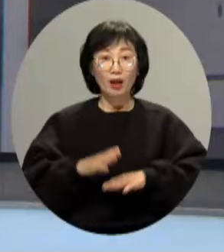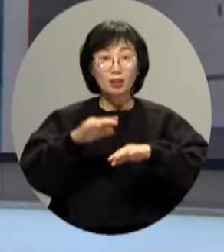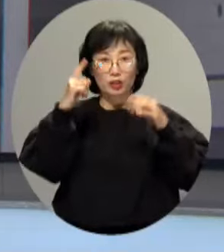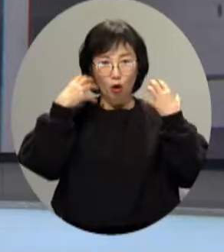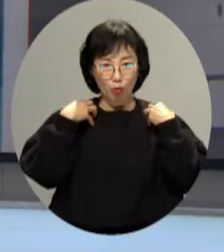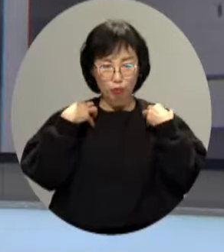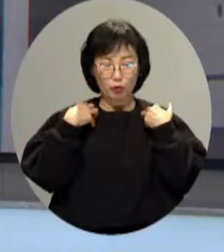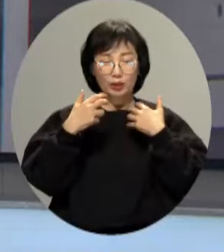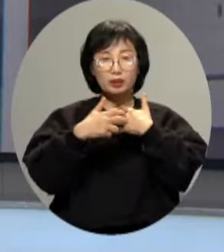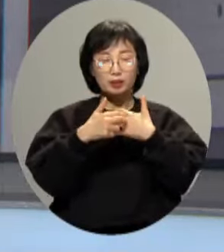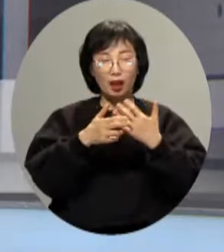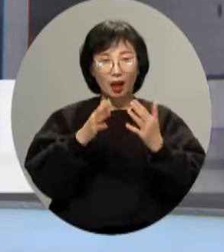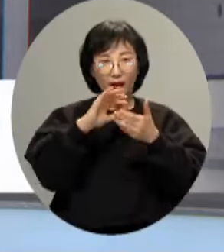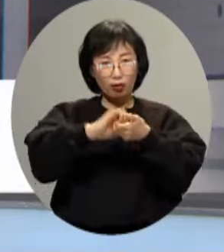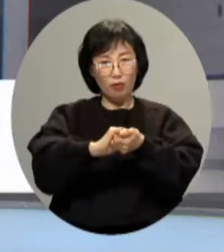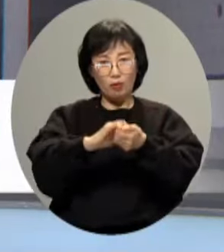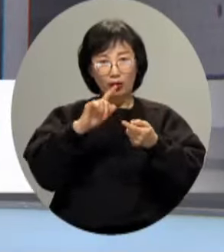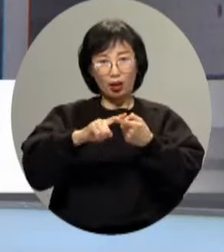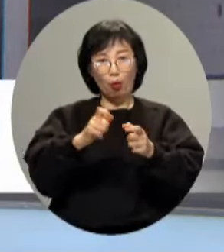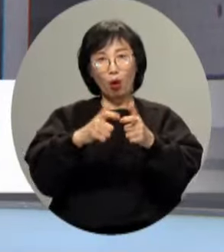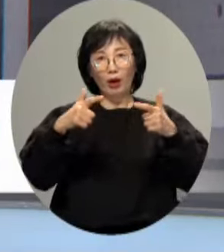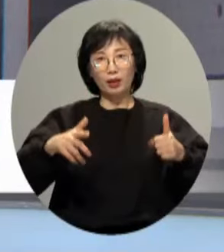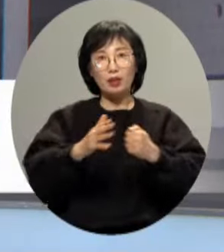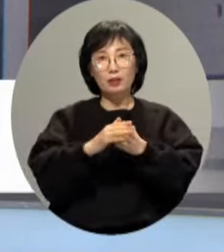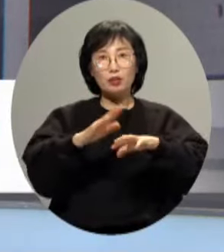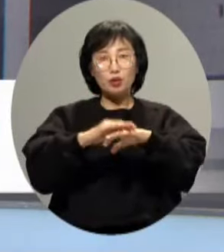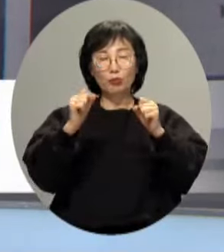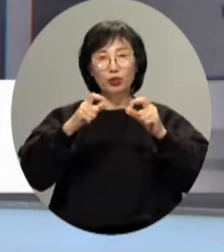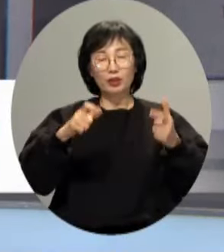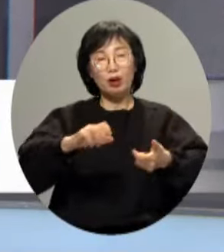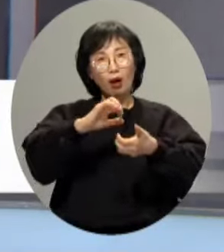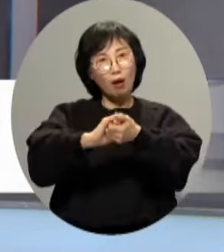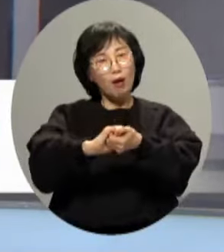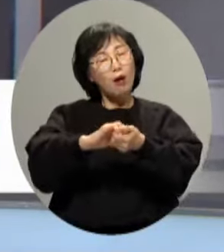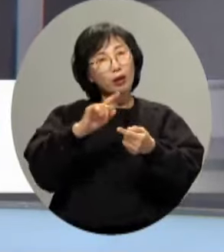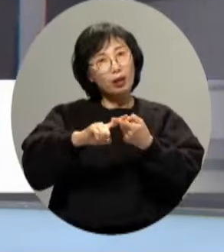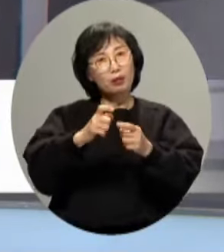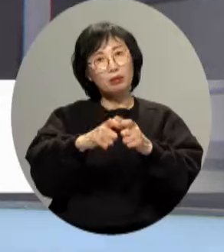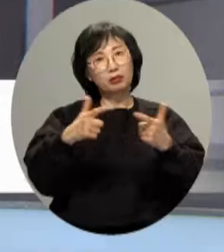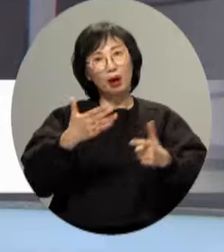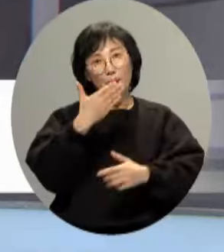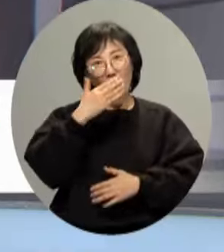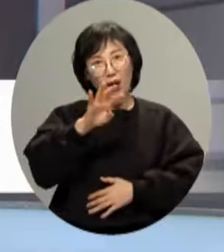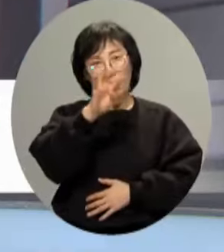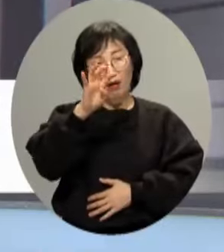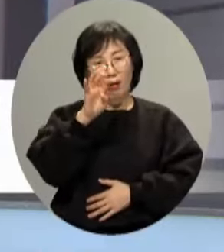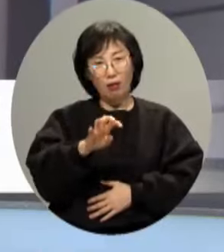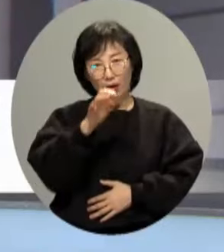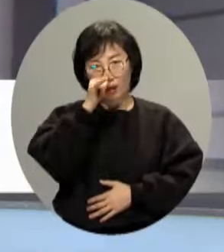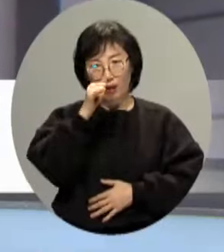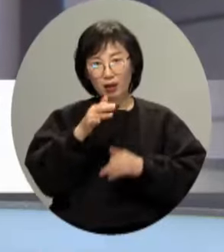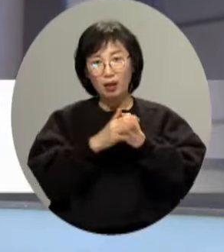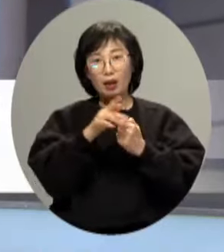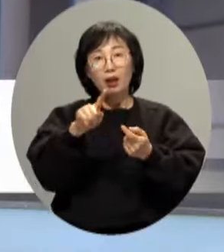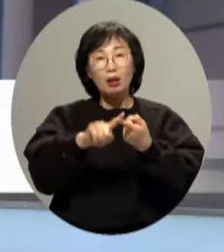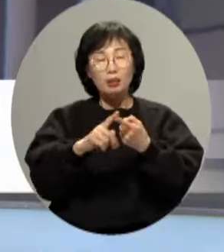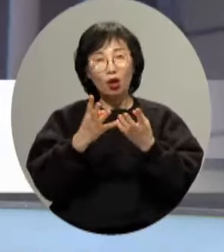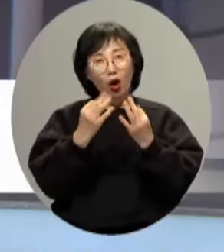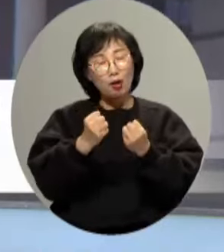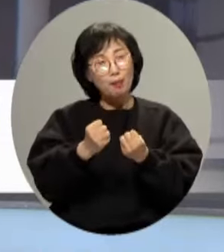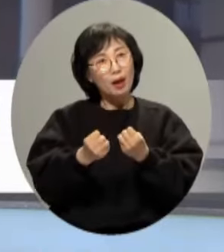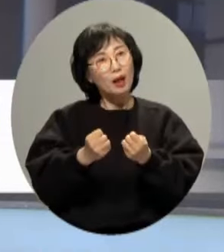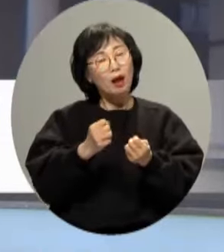정부가 의대 정원을 확대하기로 하면서 우리 지역의 의대 정원 얼마나 늘어날지 관심입니다. 그런데 지역의 의대들은 얼마나